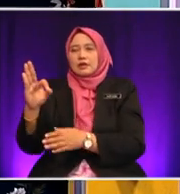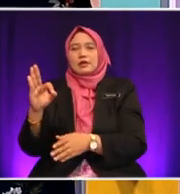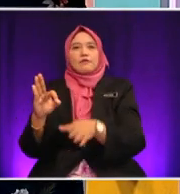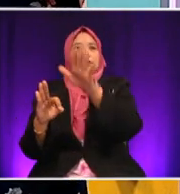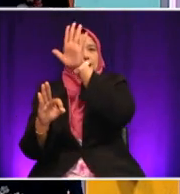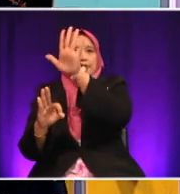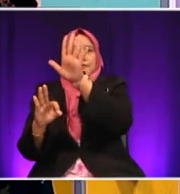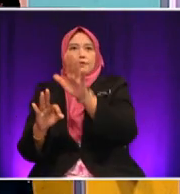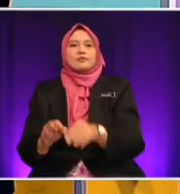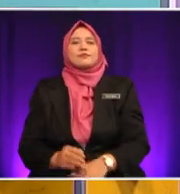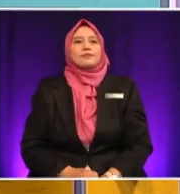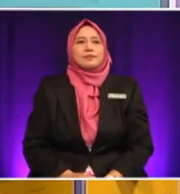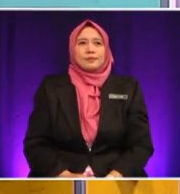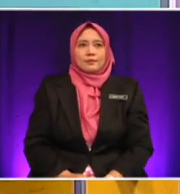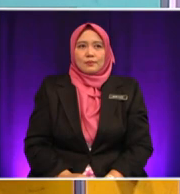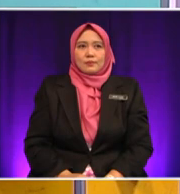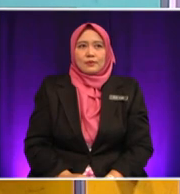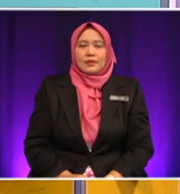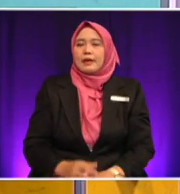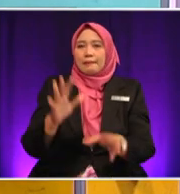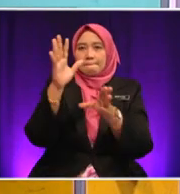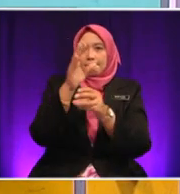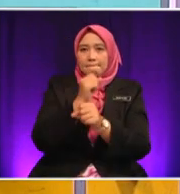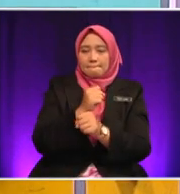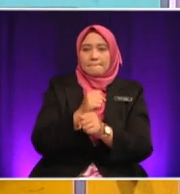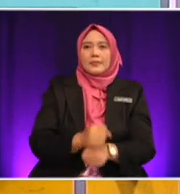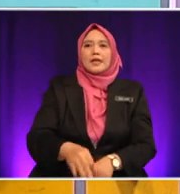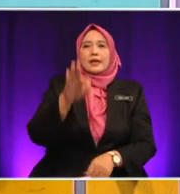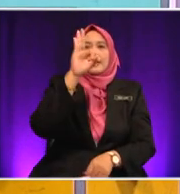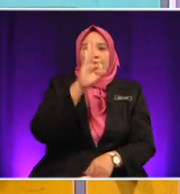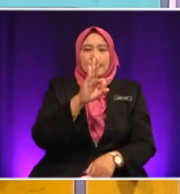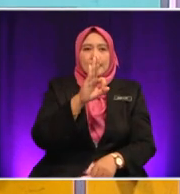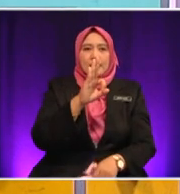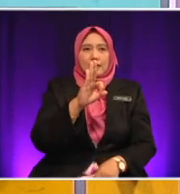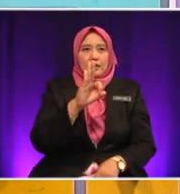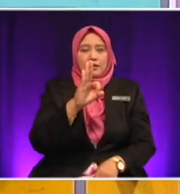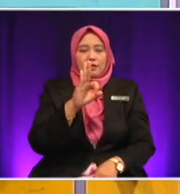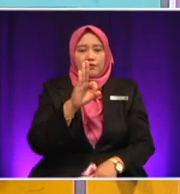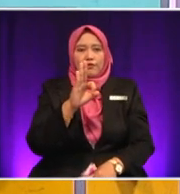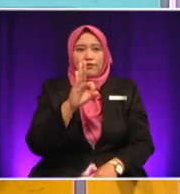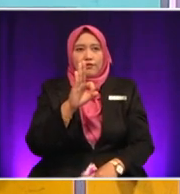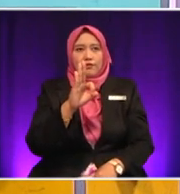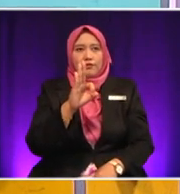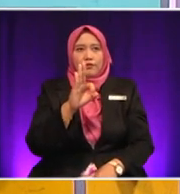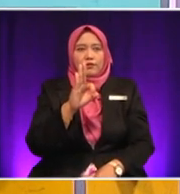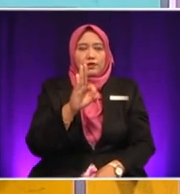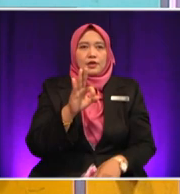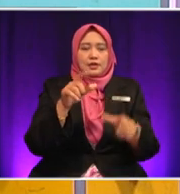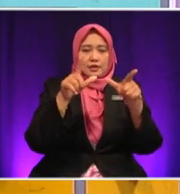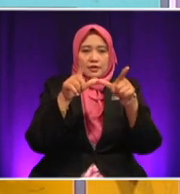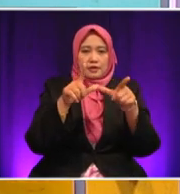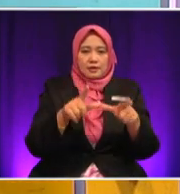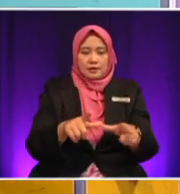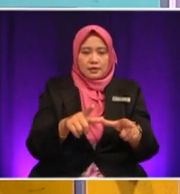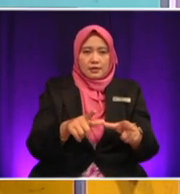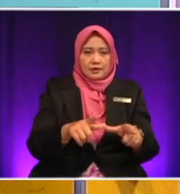jatuh pada huruf s jadi ambil ini dalam teks Saiful Letakkan